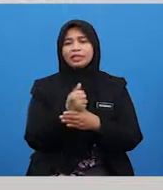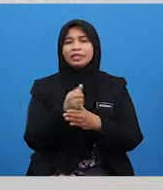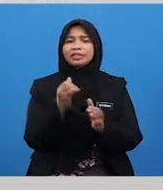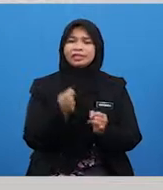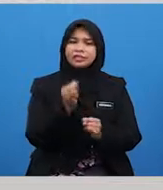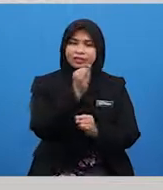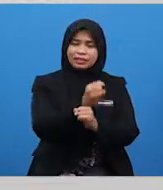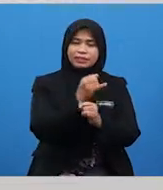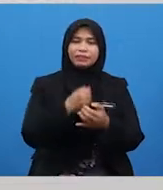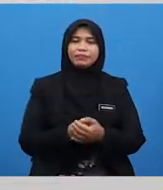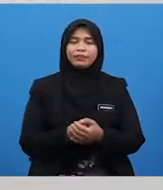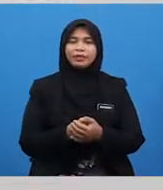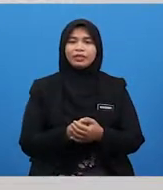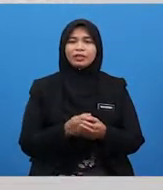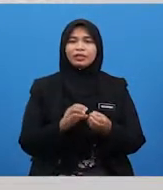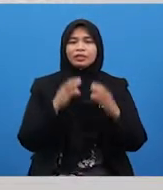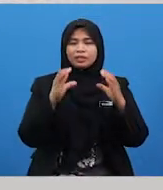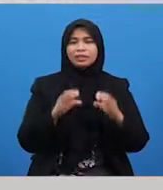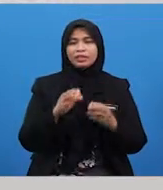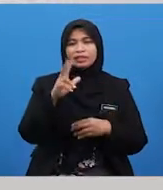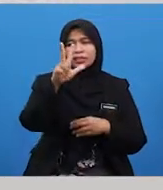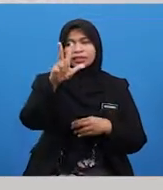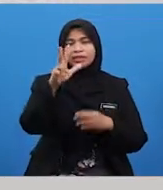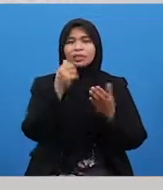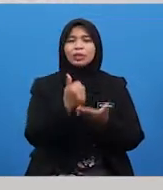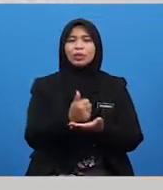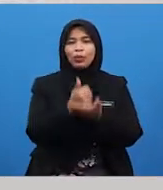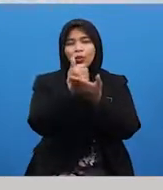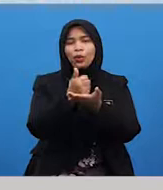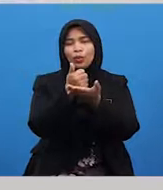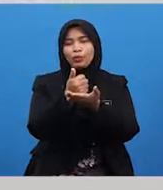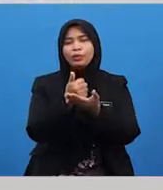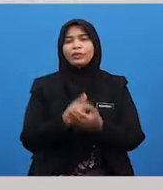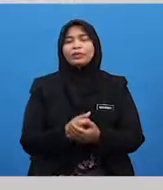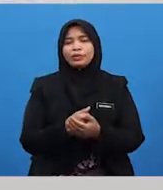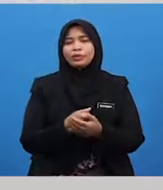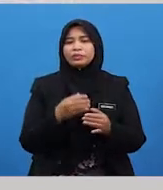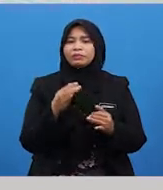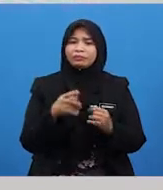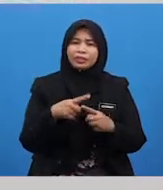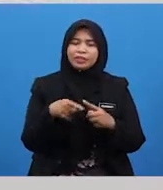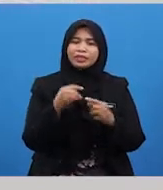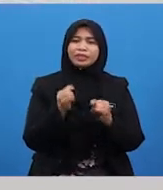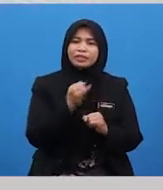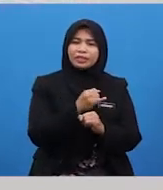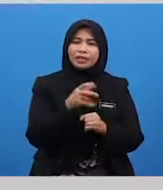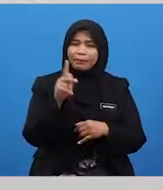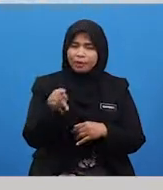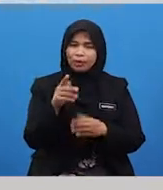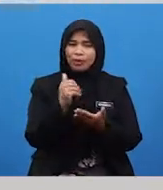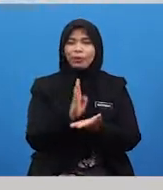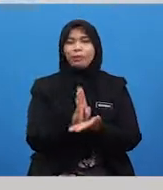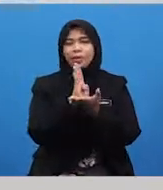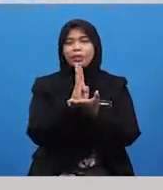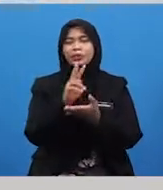Cara ketiga adalah tolong-menolong. Apabila jiran memerlukan bantuan, maka perlu